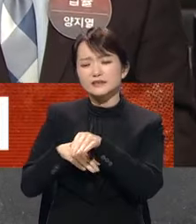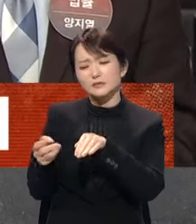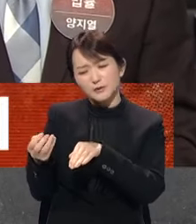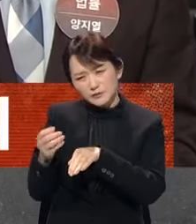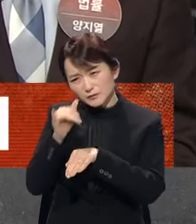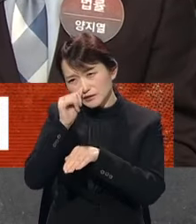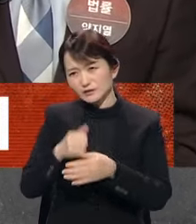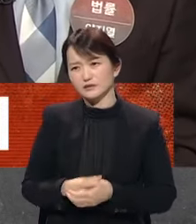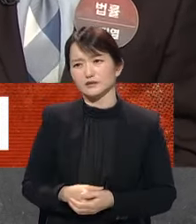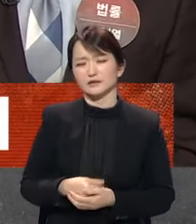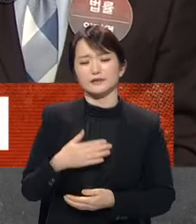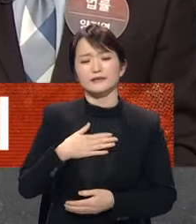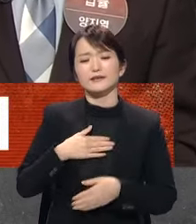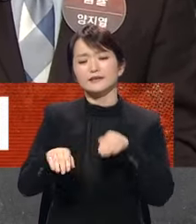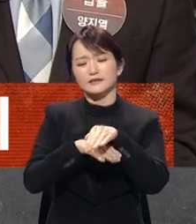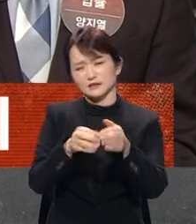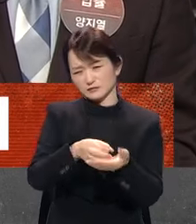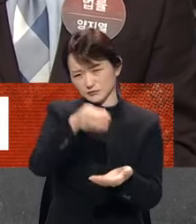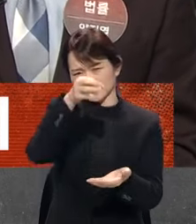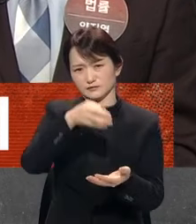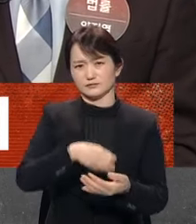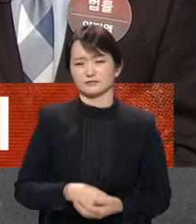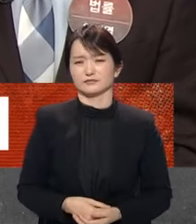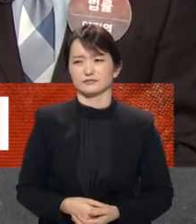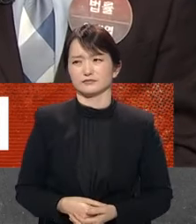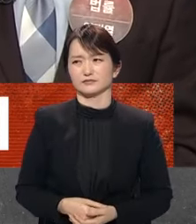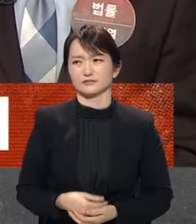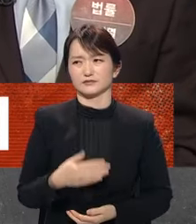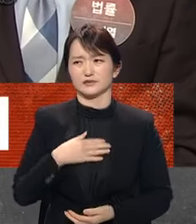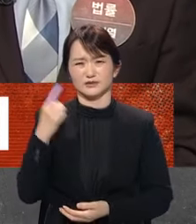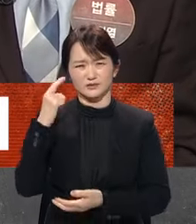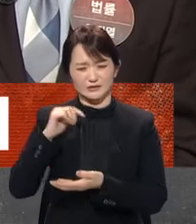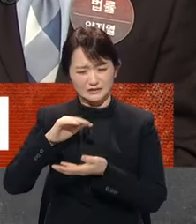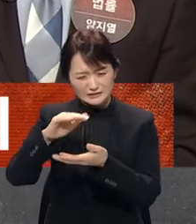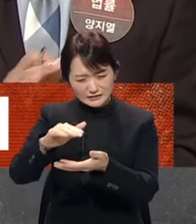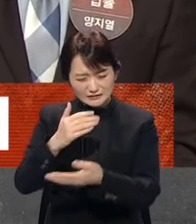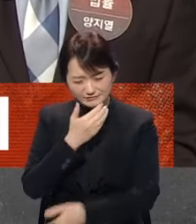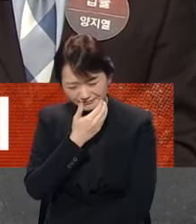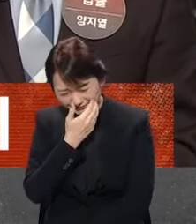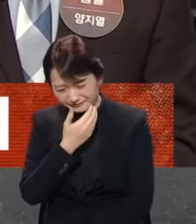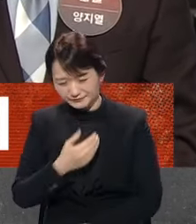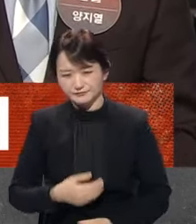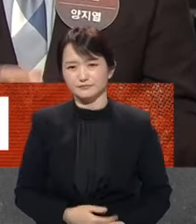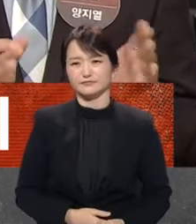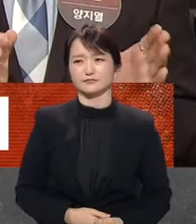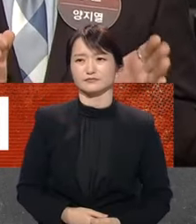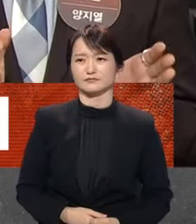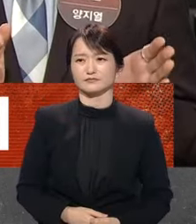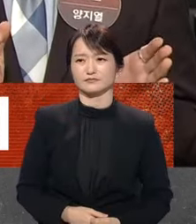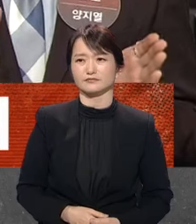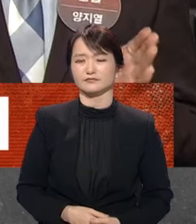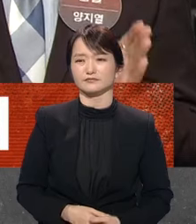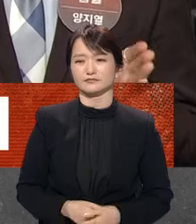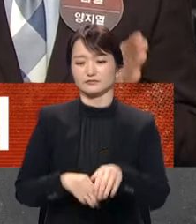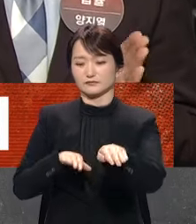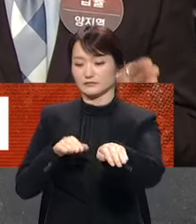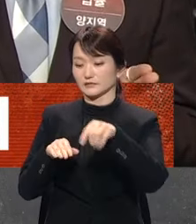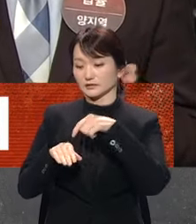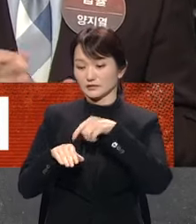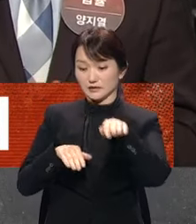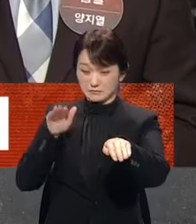차를 왜 제차고 이런 얘기를 한 겁니다. 참 전해드리는 저도 참 민망한데 문제는요. 저기서 빵빵거린 것까지는